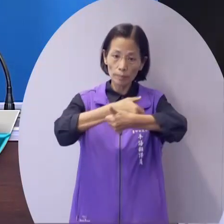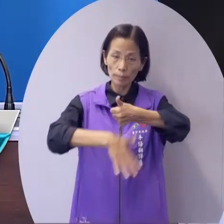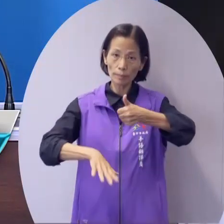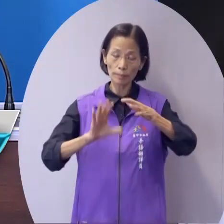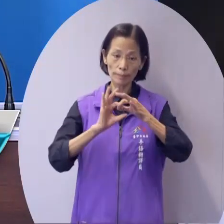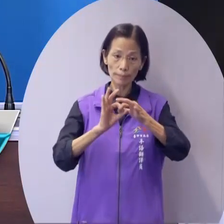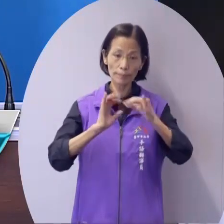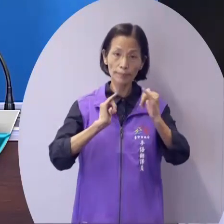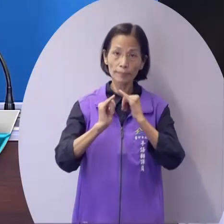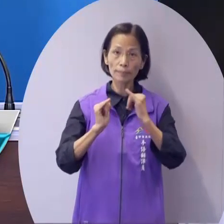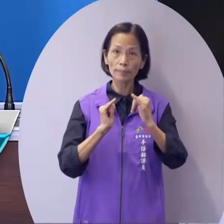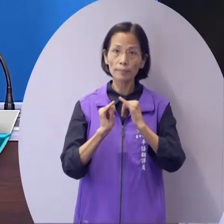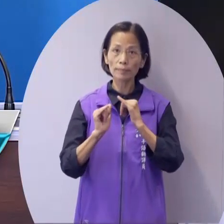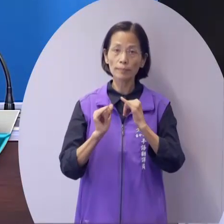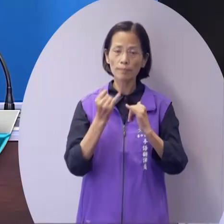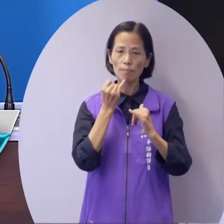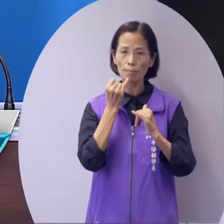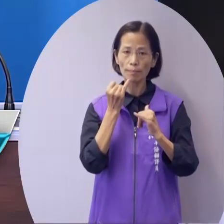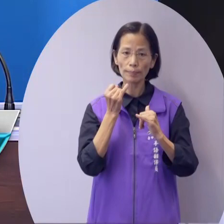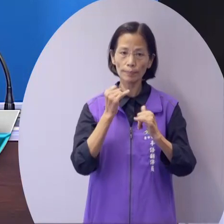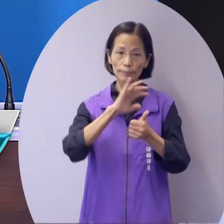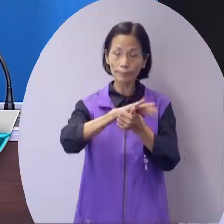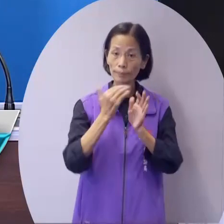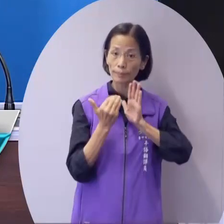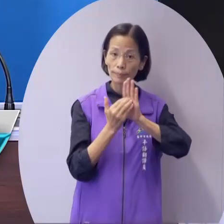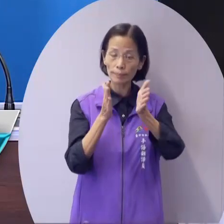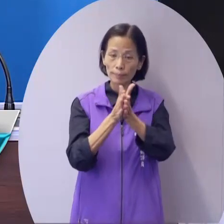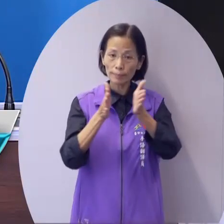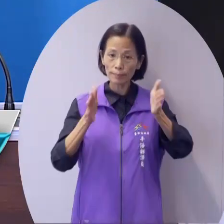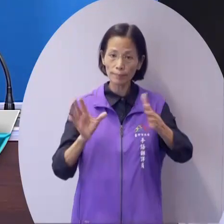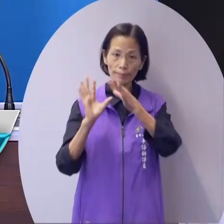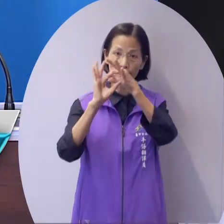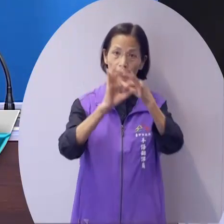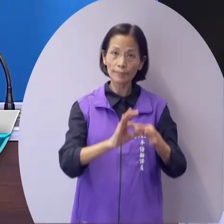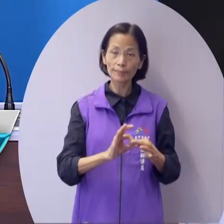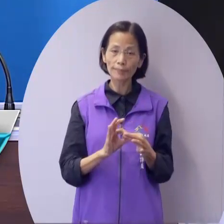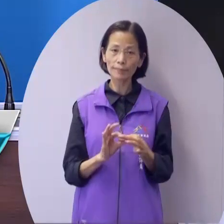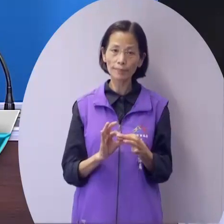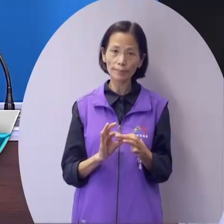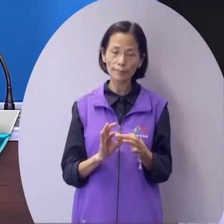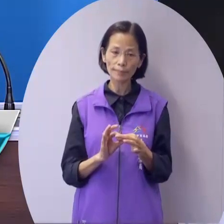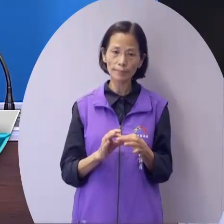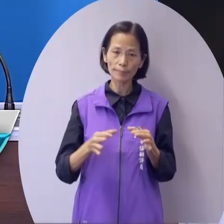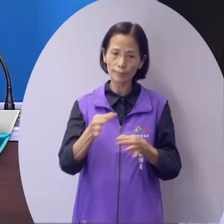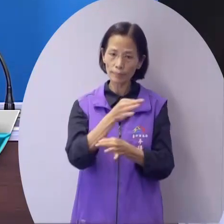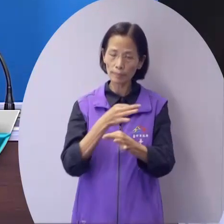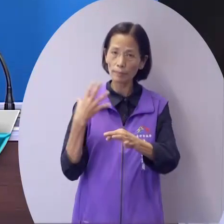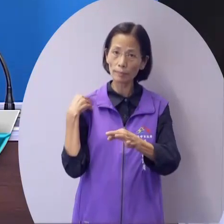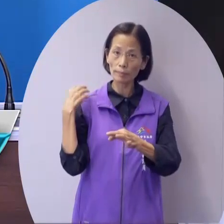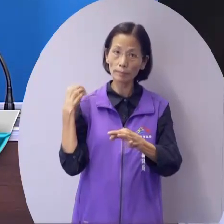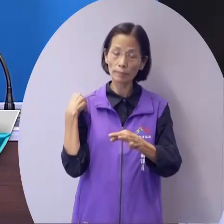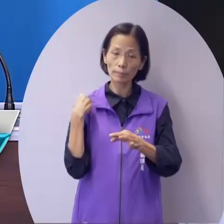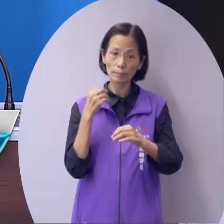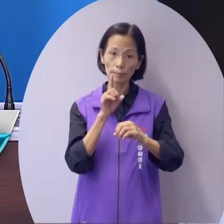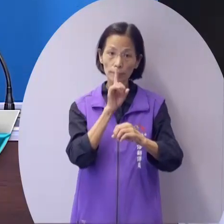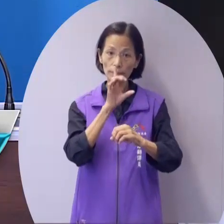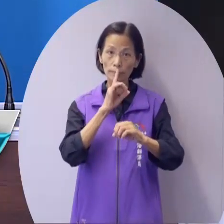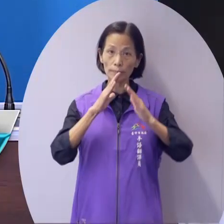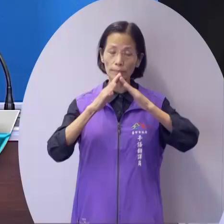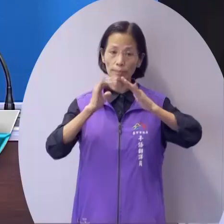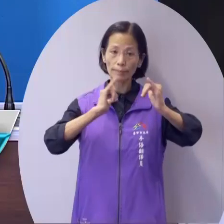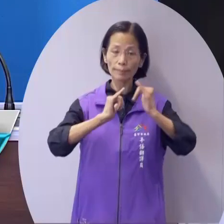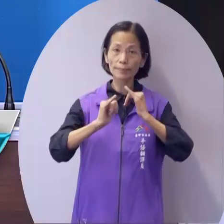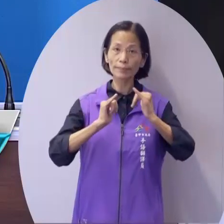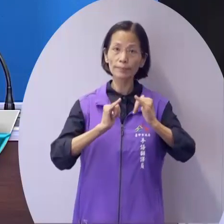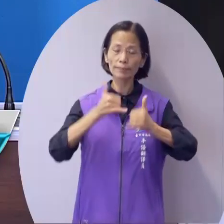的这些民众呢，那怎么样在防疫期间要继续维持营业哈，负责本市， 那民众